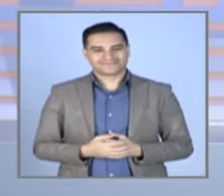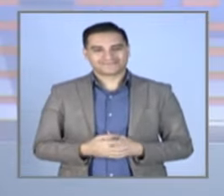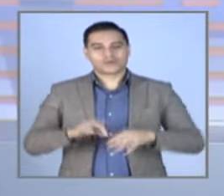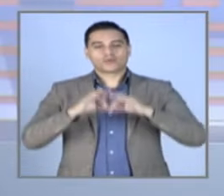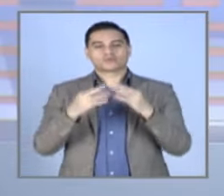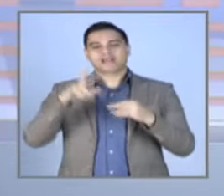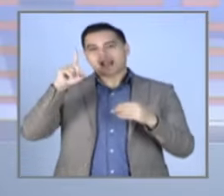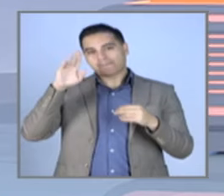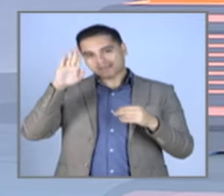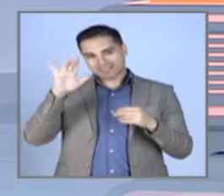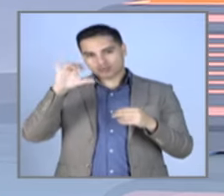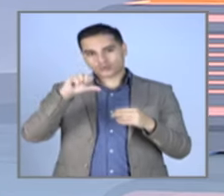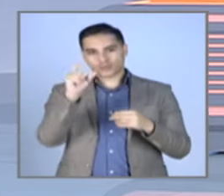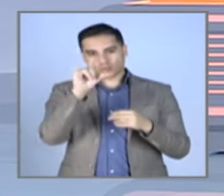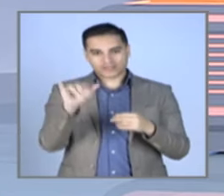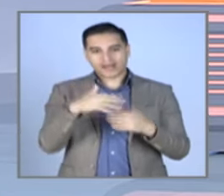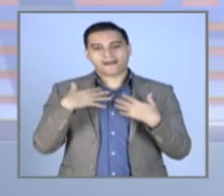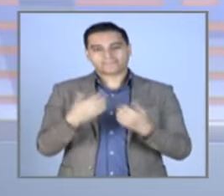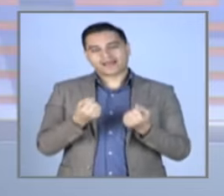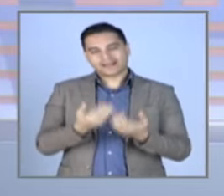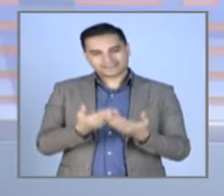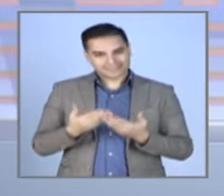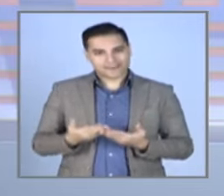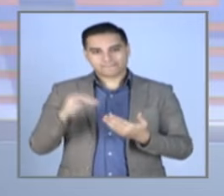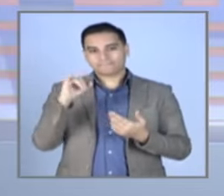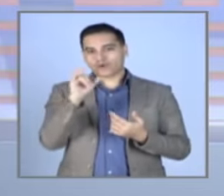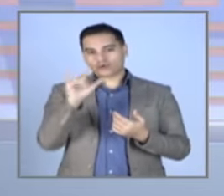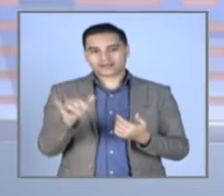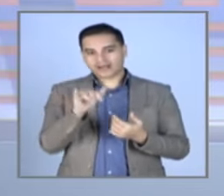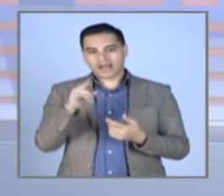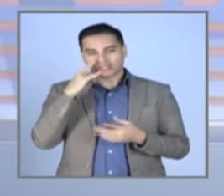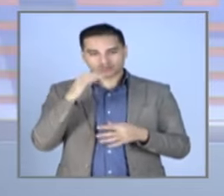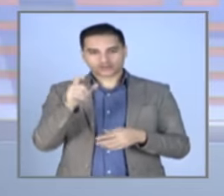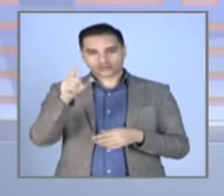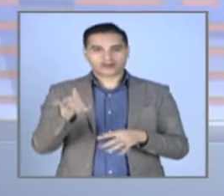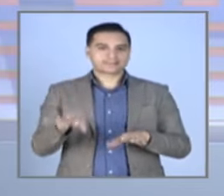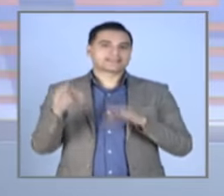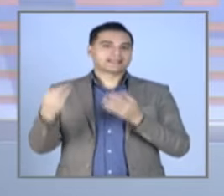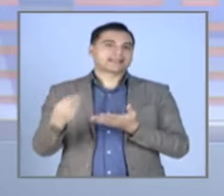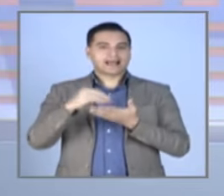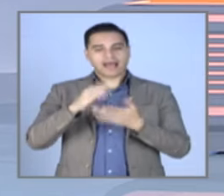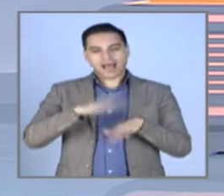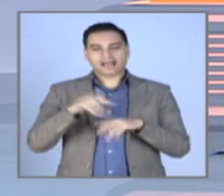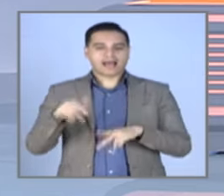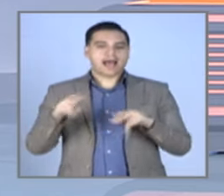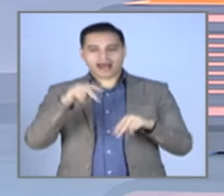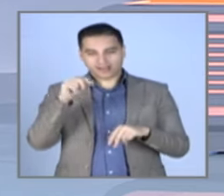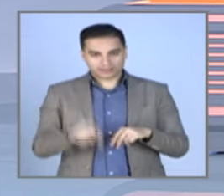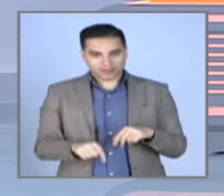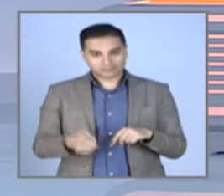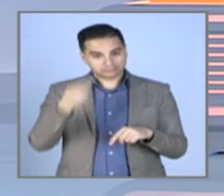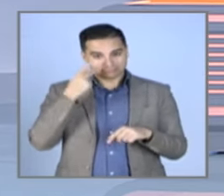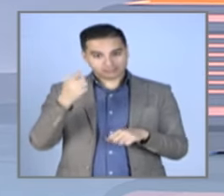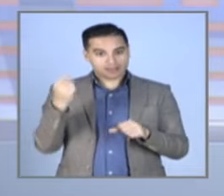عائلة الباسيوني، حمد لله على السلامة. منى الوافد الجديد الوحيد في حلقة النهاردة،